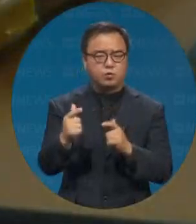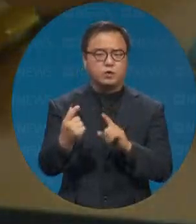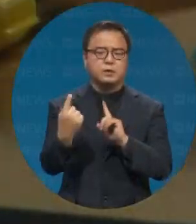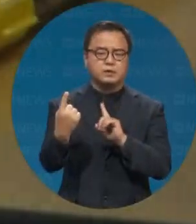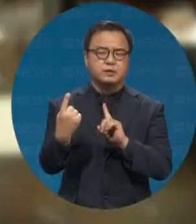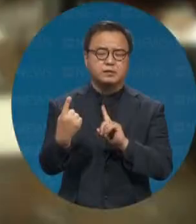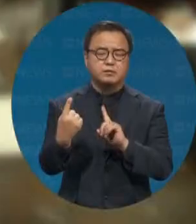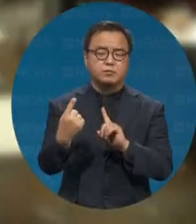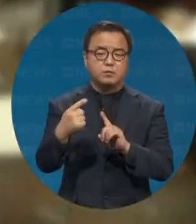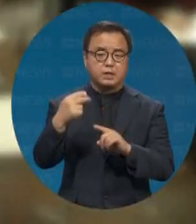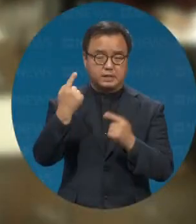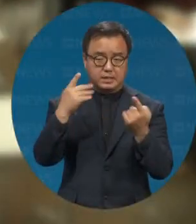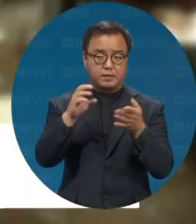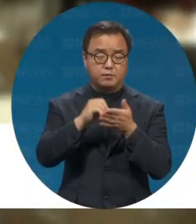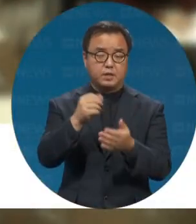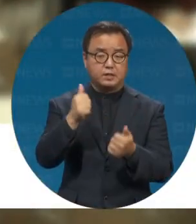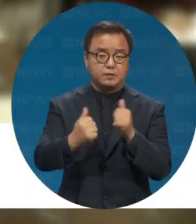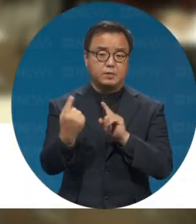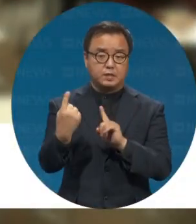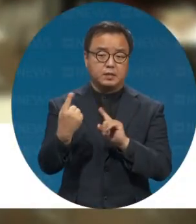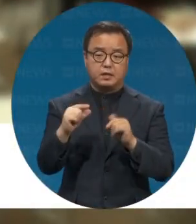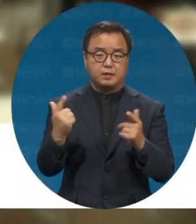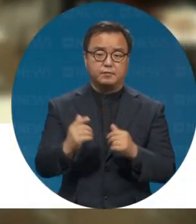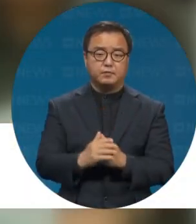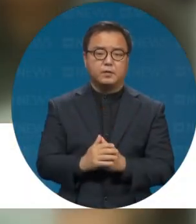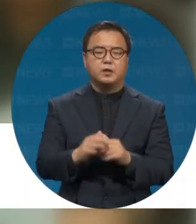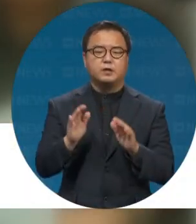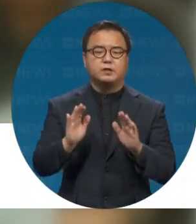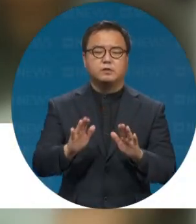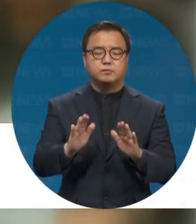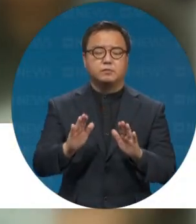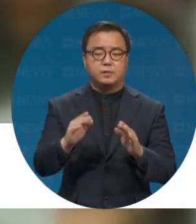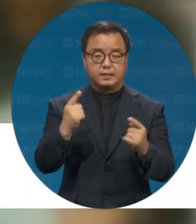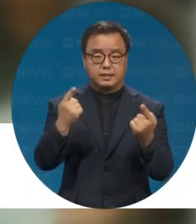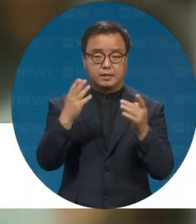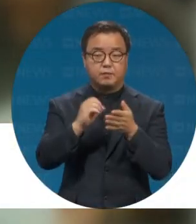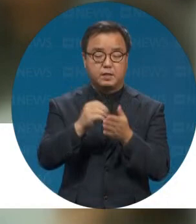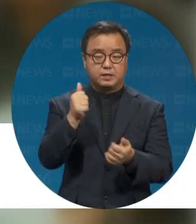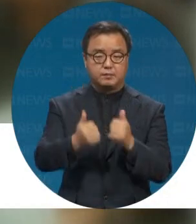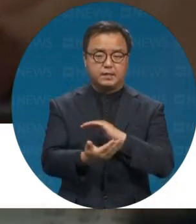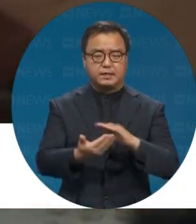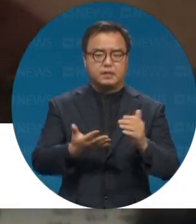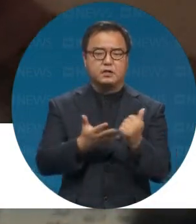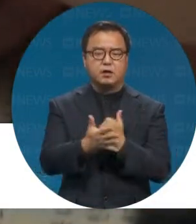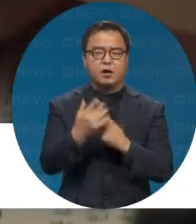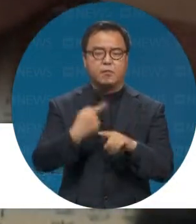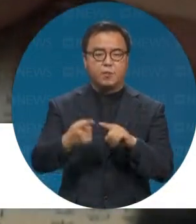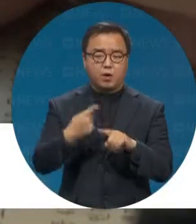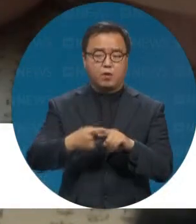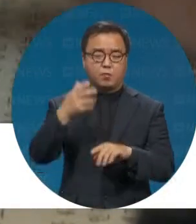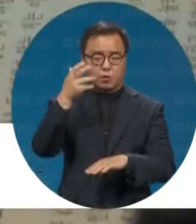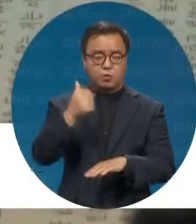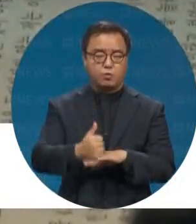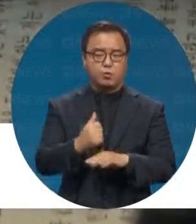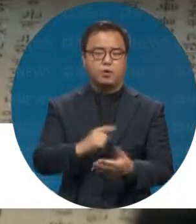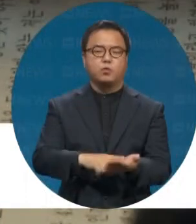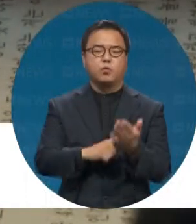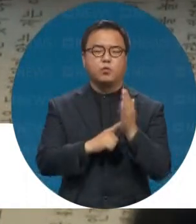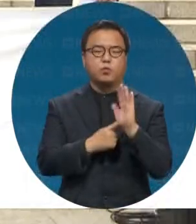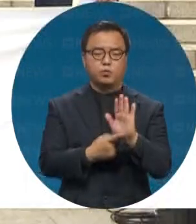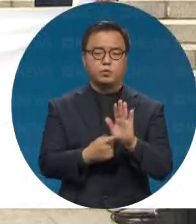아닙니다 대학별 고사의 경우 출제 문항 이 교육과정을 벗어난 는지 사전 영향평가 라고 그 결과의 공개 하도록 하고